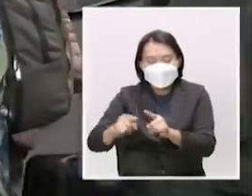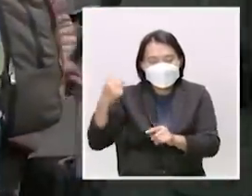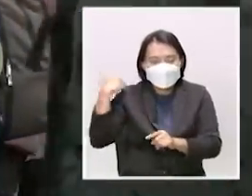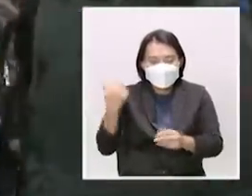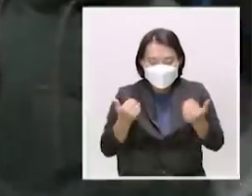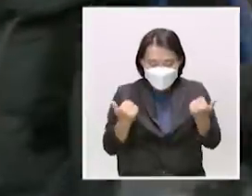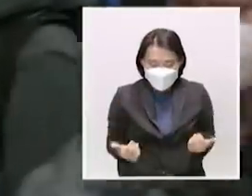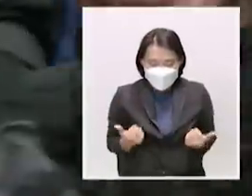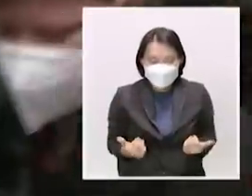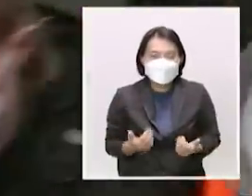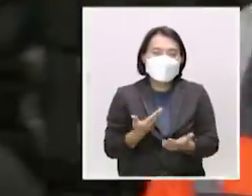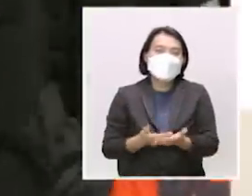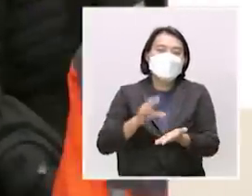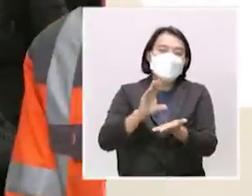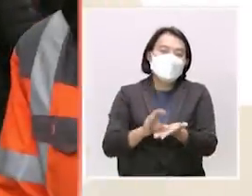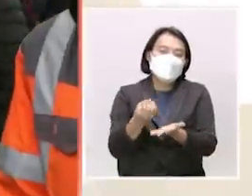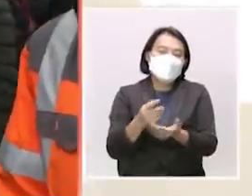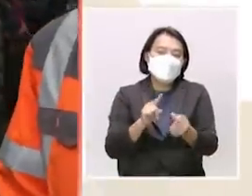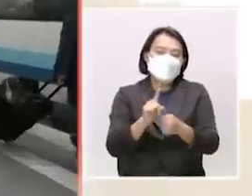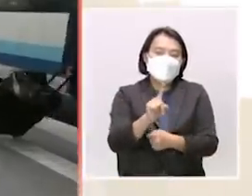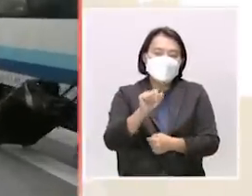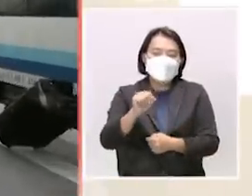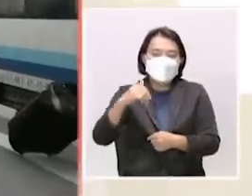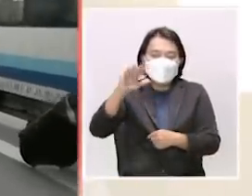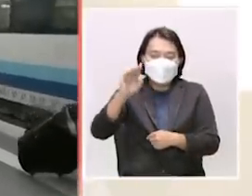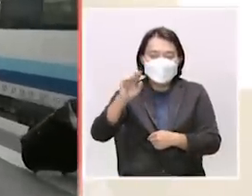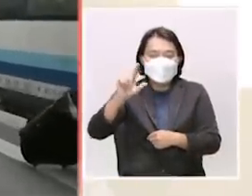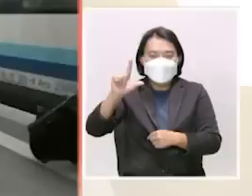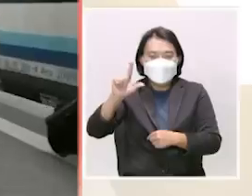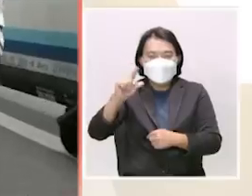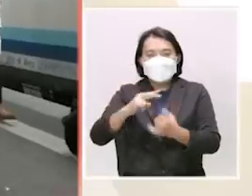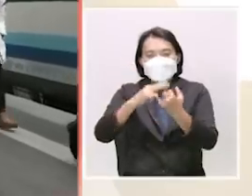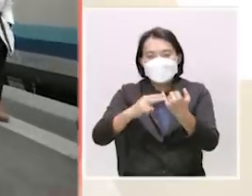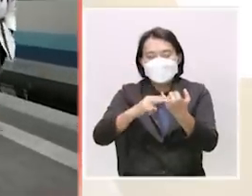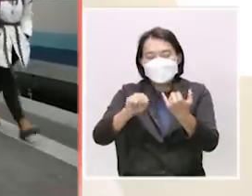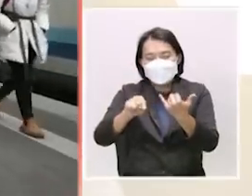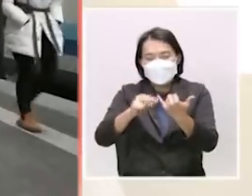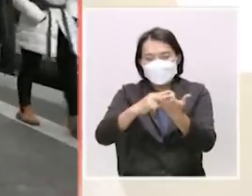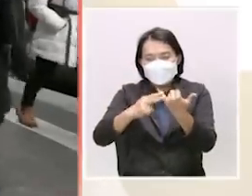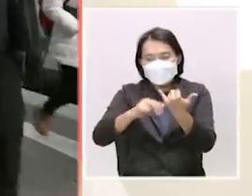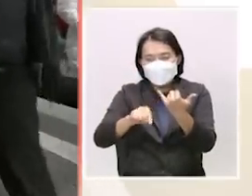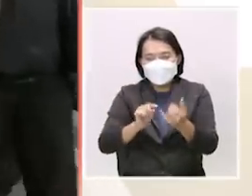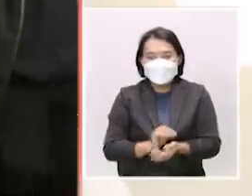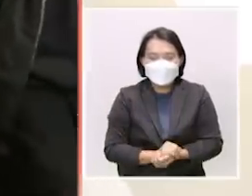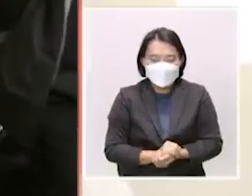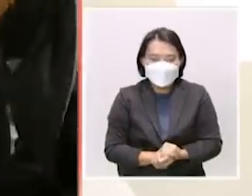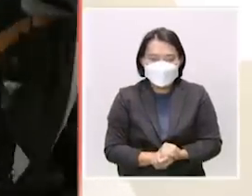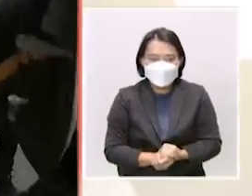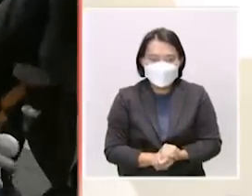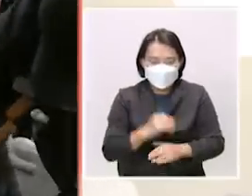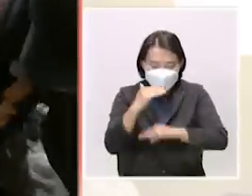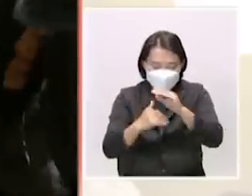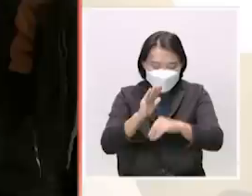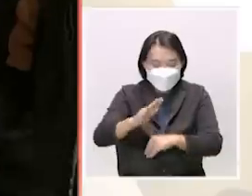อนนี้เขาควาเขจะใช้งบมานมากขึ้น ถึงแสนกวาล้เยอร์นการทพัฒนากองทับเพรฉั้ใ